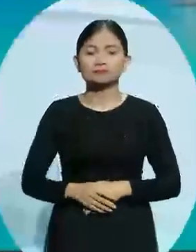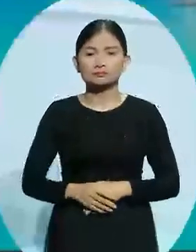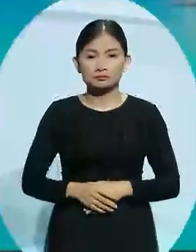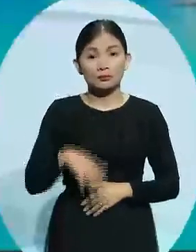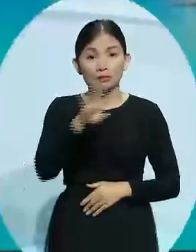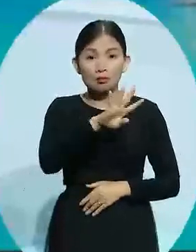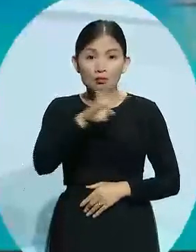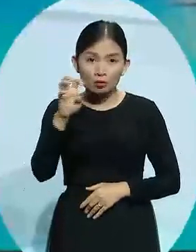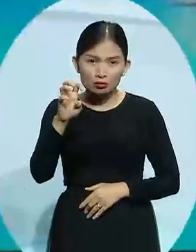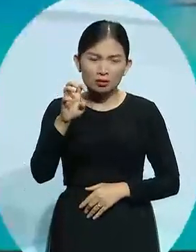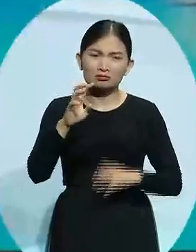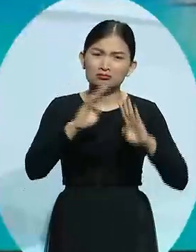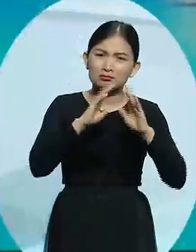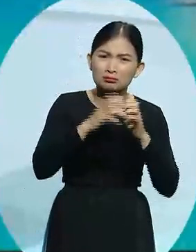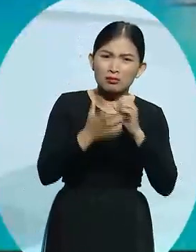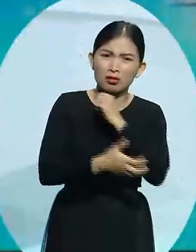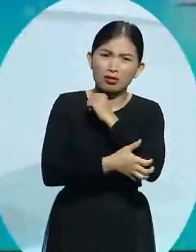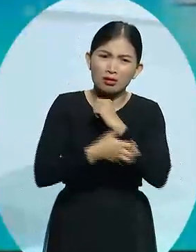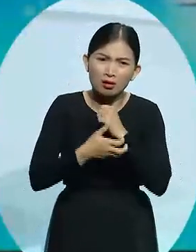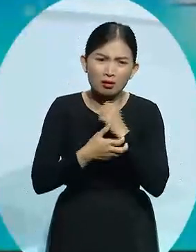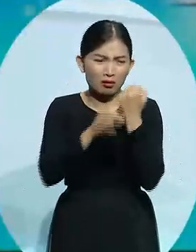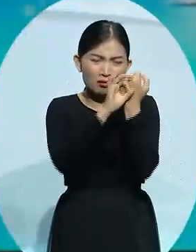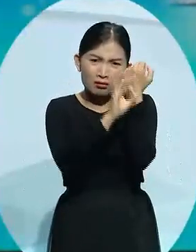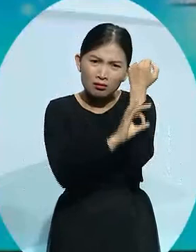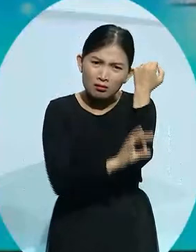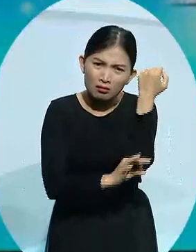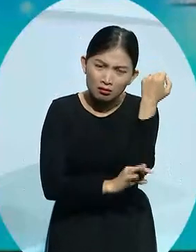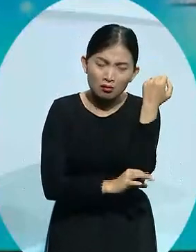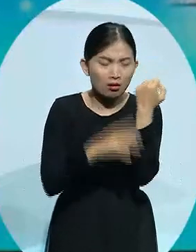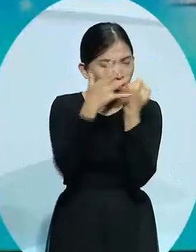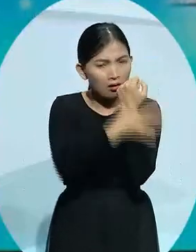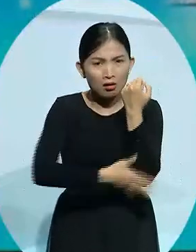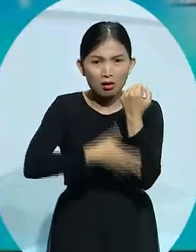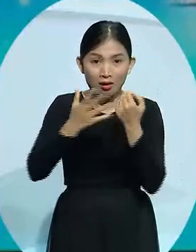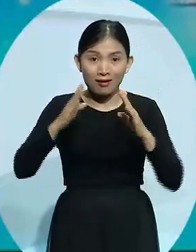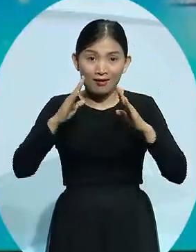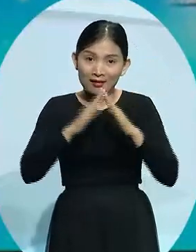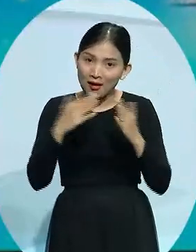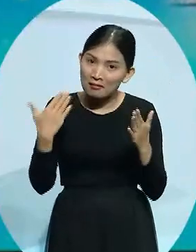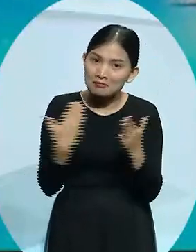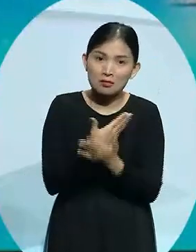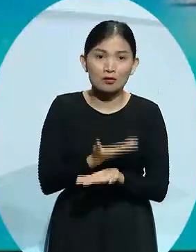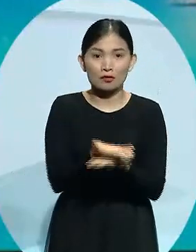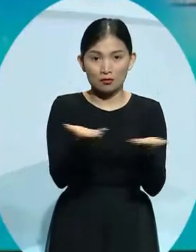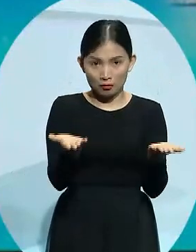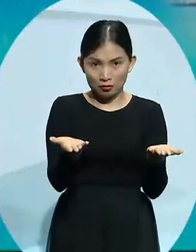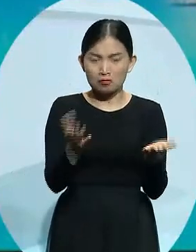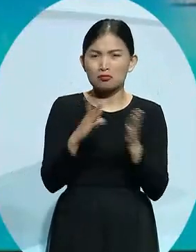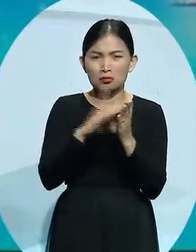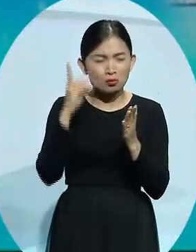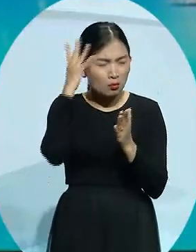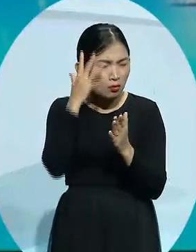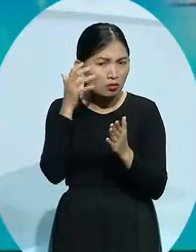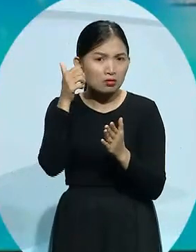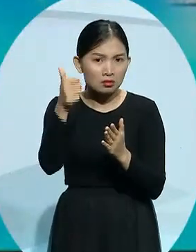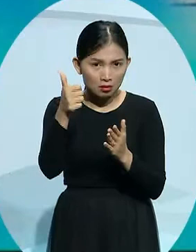400 hộ nghèo tại 9 tỉnh thành trên khắp cả nước sắp tới đây sẽ được trao tặng các căn nhà đại đoàn kết mới. Đây là nội dung quan trọng vừa được Ủy ban Trung ương Mặt trận Tổ quốc